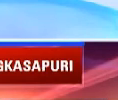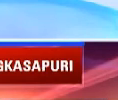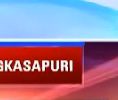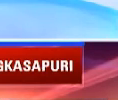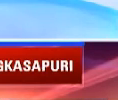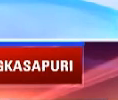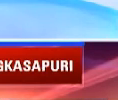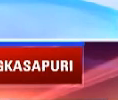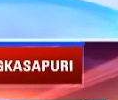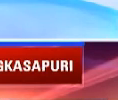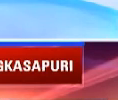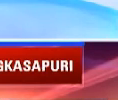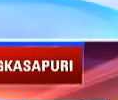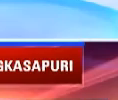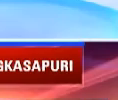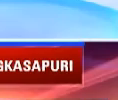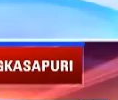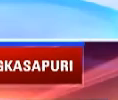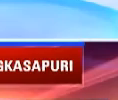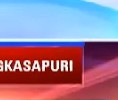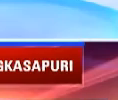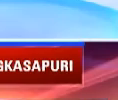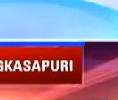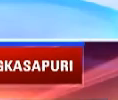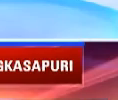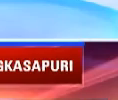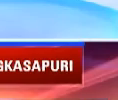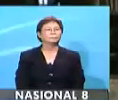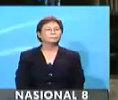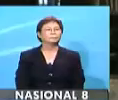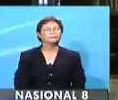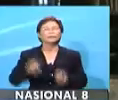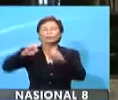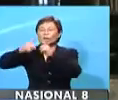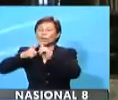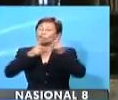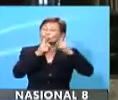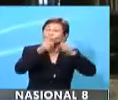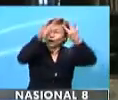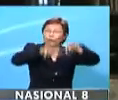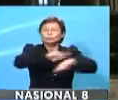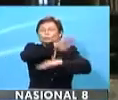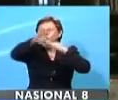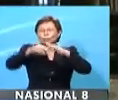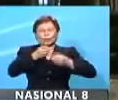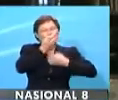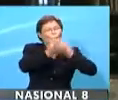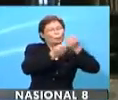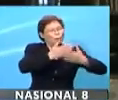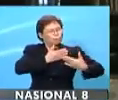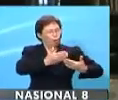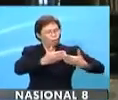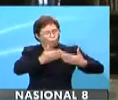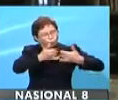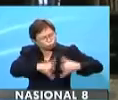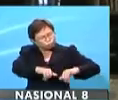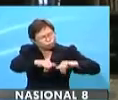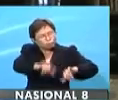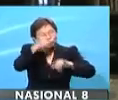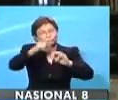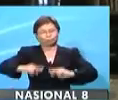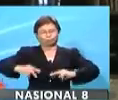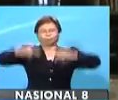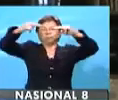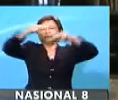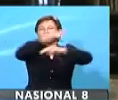Terima kasih Hanim, terima kasih Fatil. Rakan-rakan dialog ASEAN menzahirkan komitmen berterusan mereka untuk meningkatkan